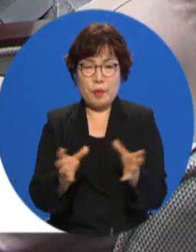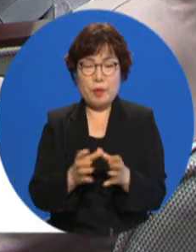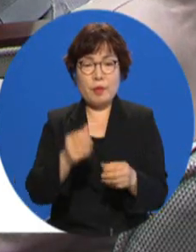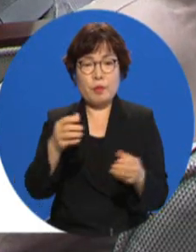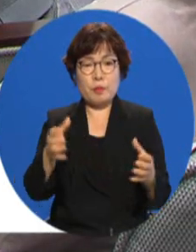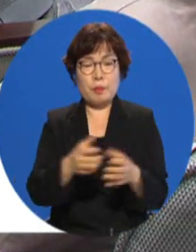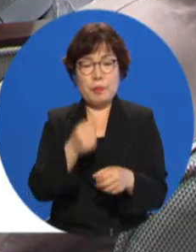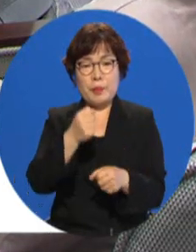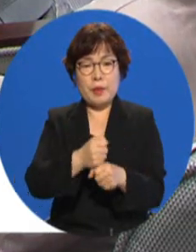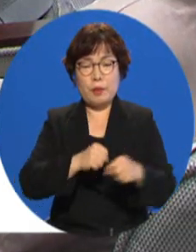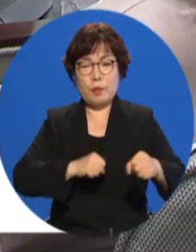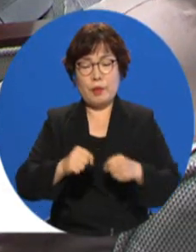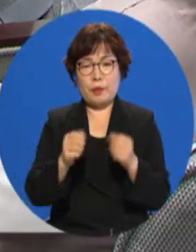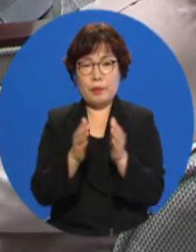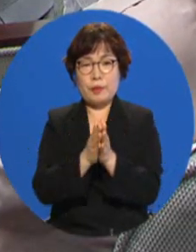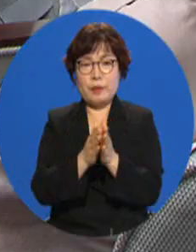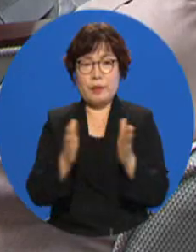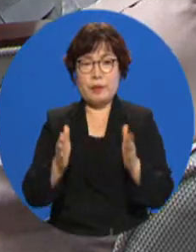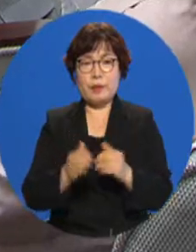본격적인 활동에 들어갔습니다.